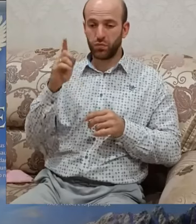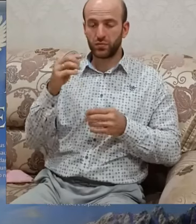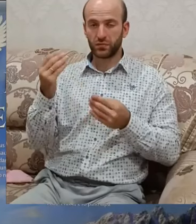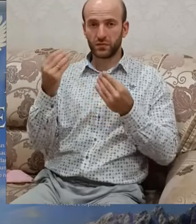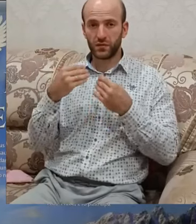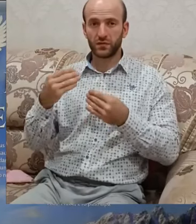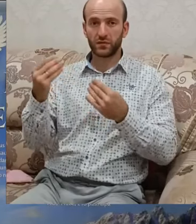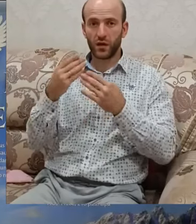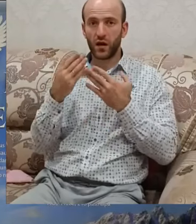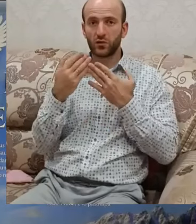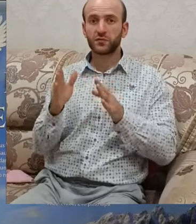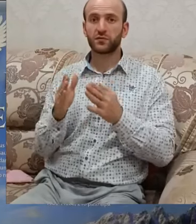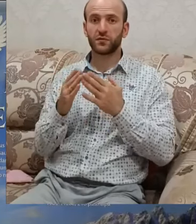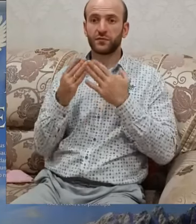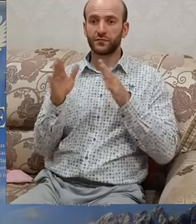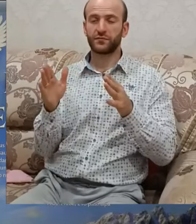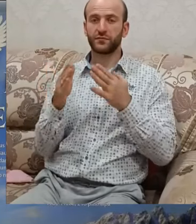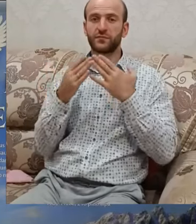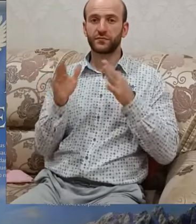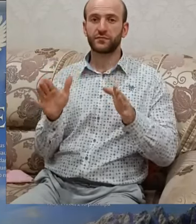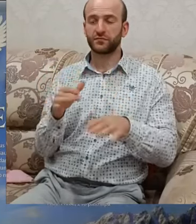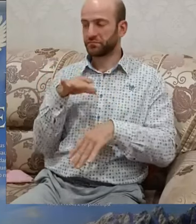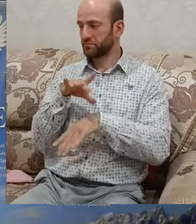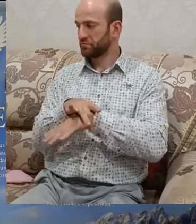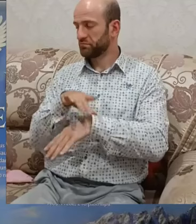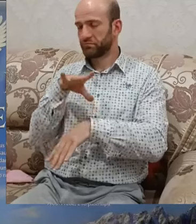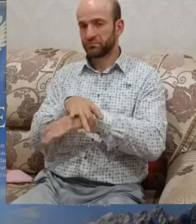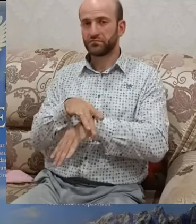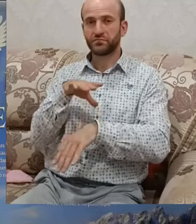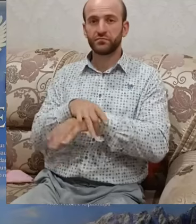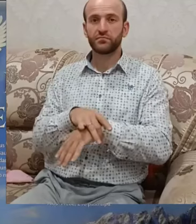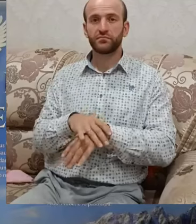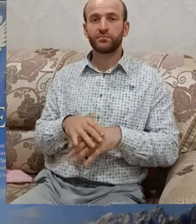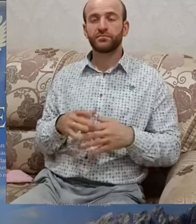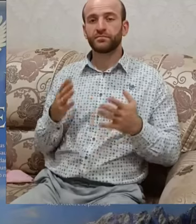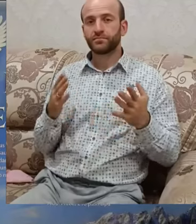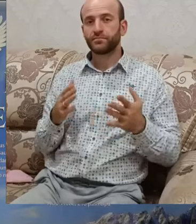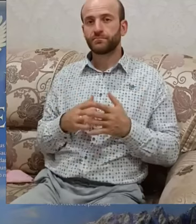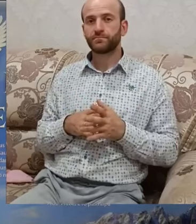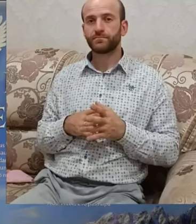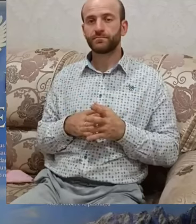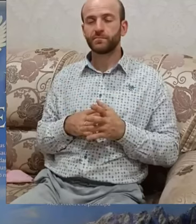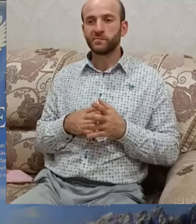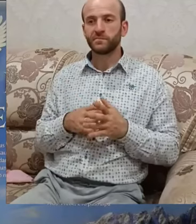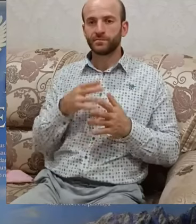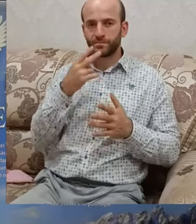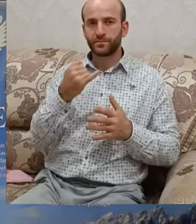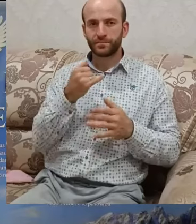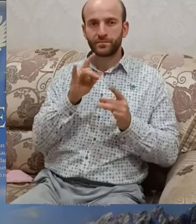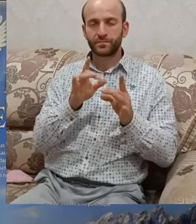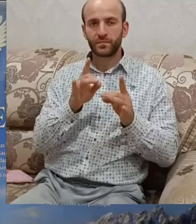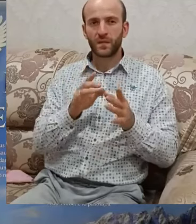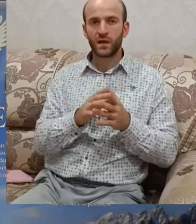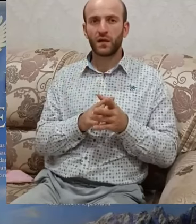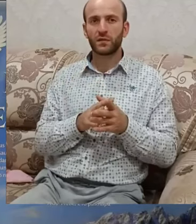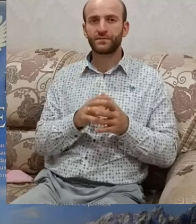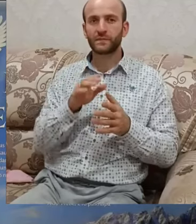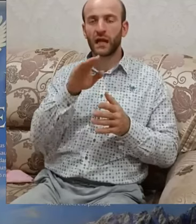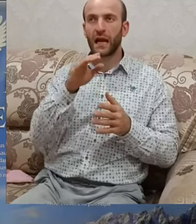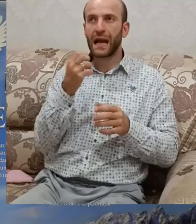Смотрите, послушайте. Taigi, gali būti arčiau nei manote. Tai gali būti arčiau nei manote. Это может быть ближе, чем вы